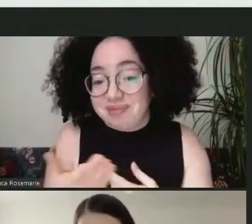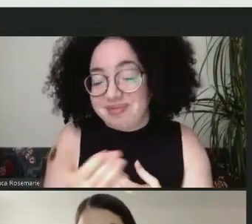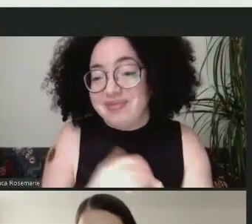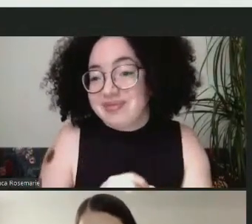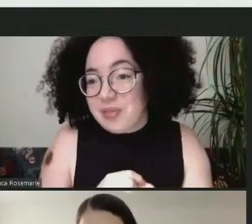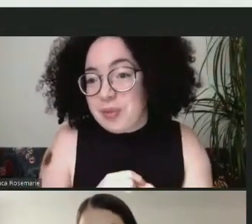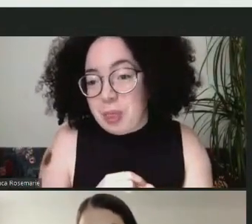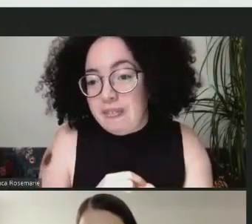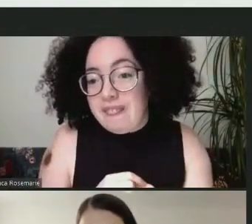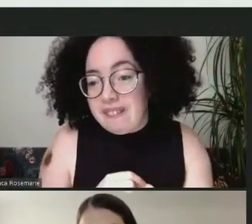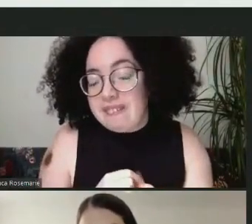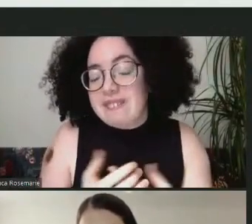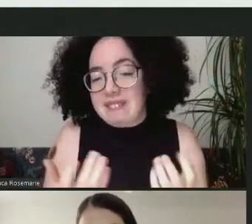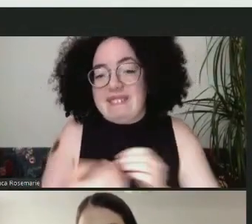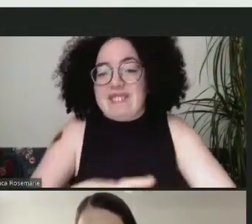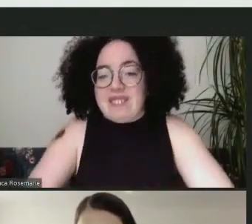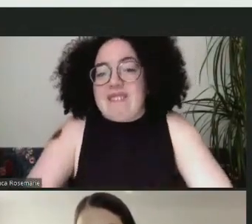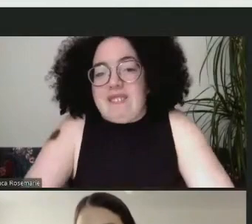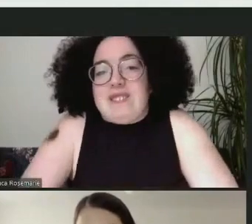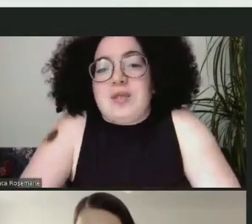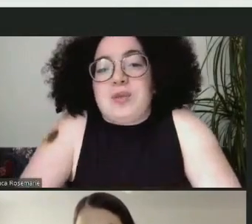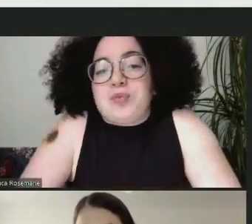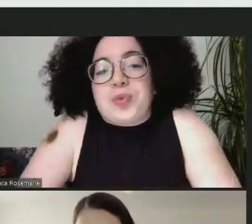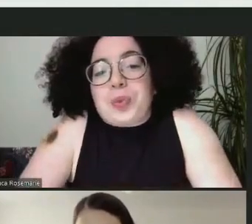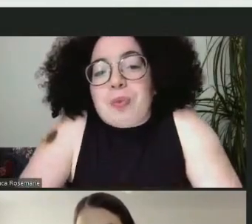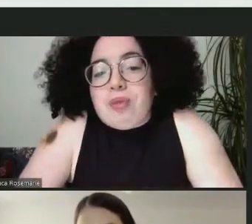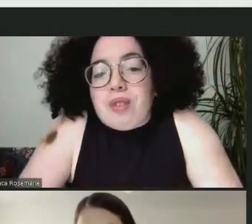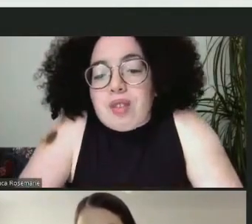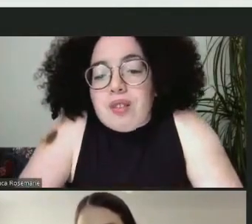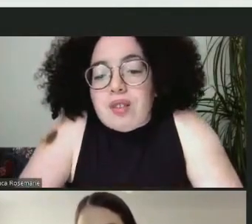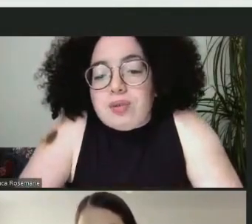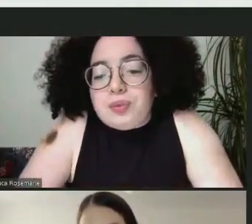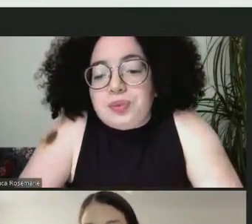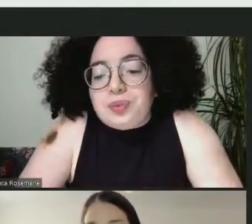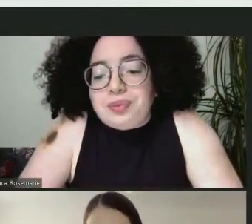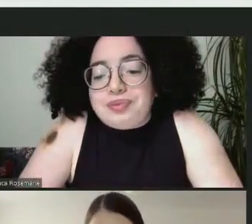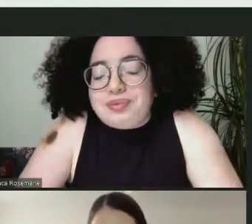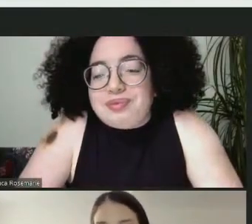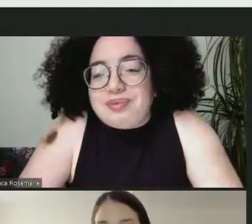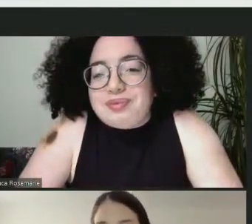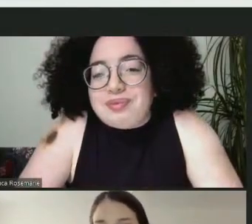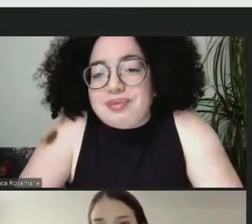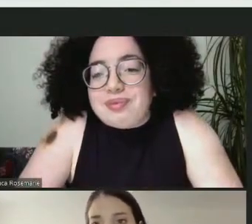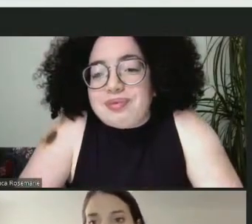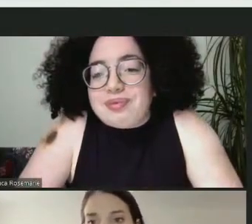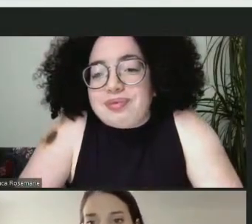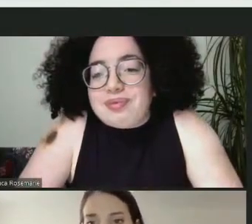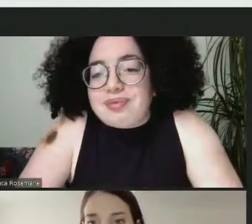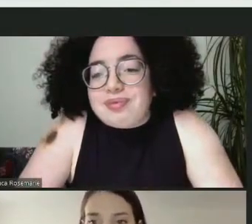ist schwierig zu sehen auf einen Blick. Ja.